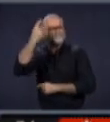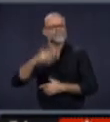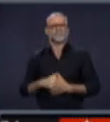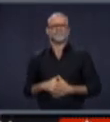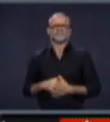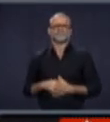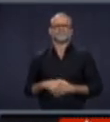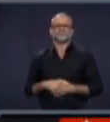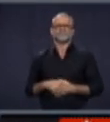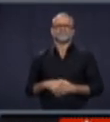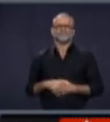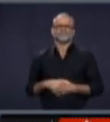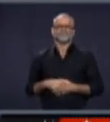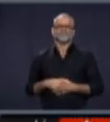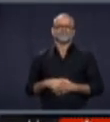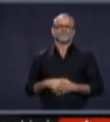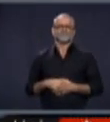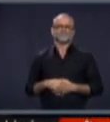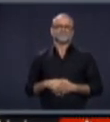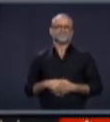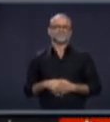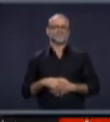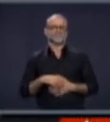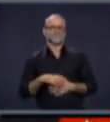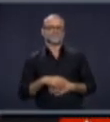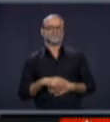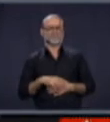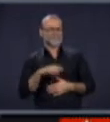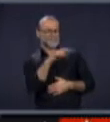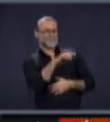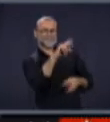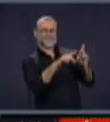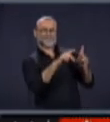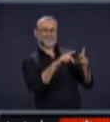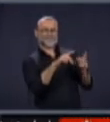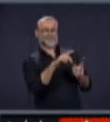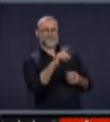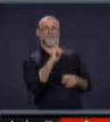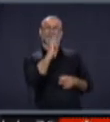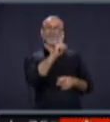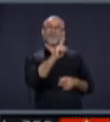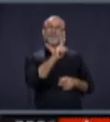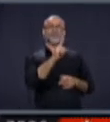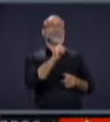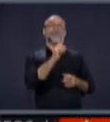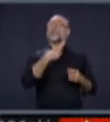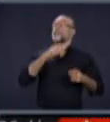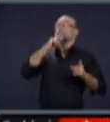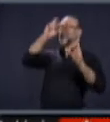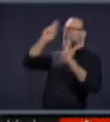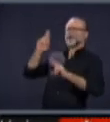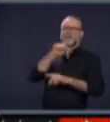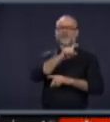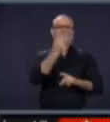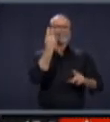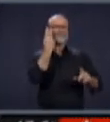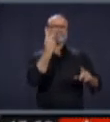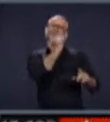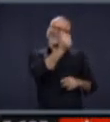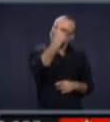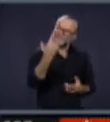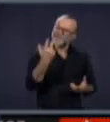comprendre. Je ne suis pas certain que ces personnes comprennent le manque de